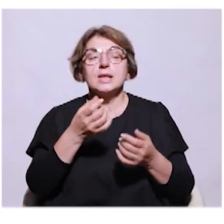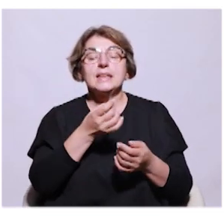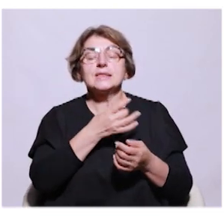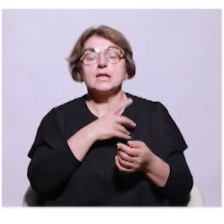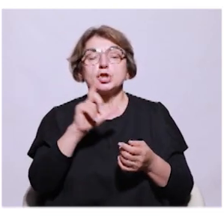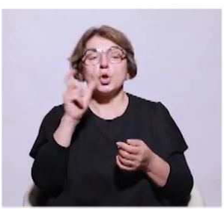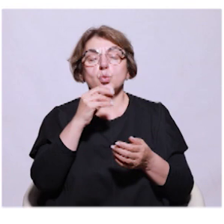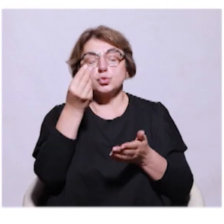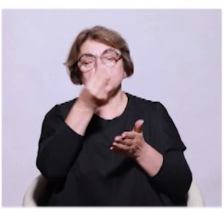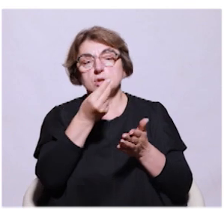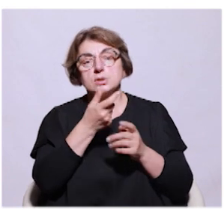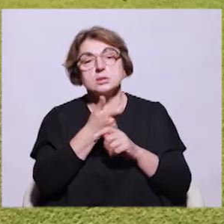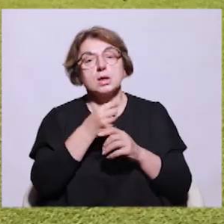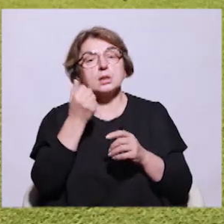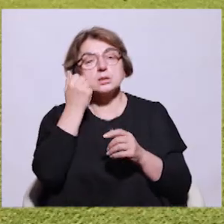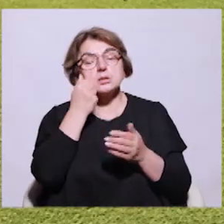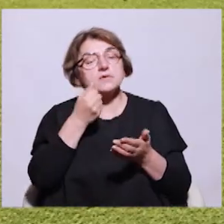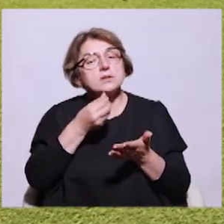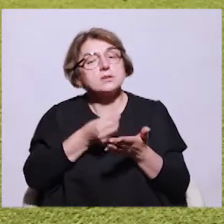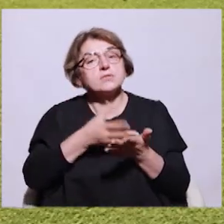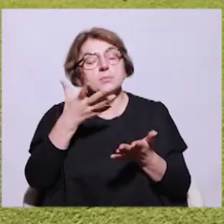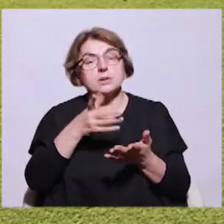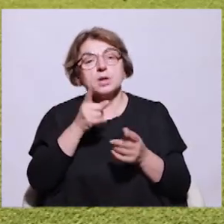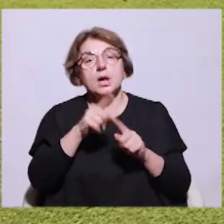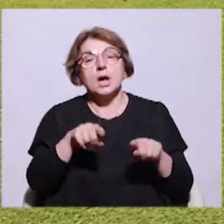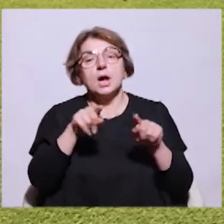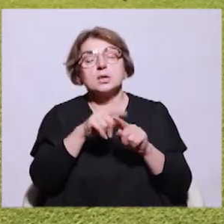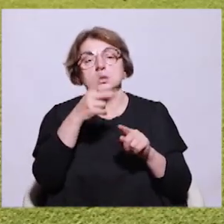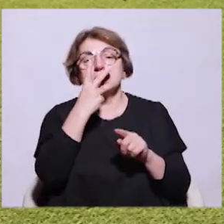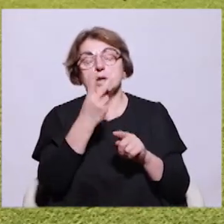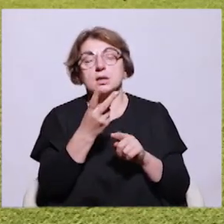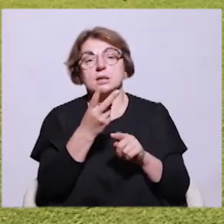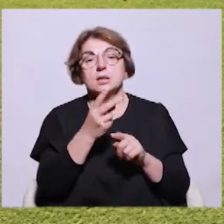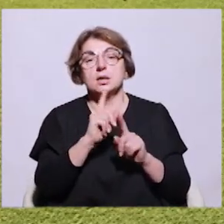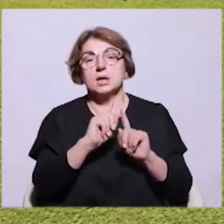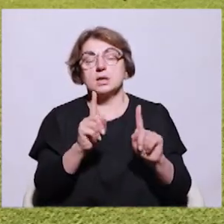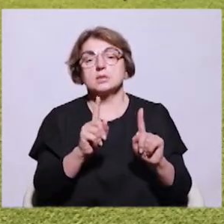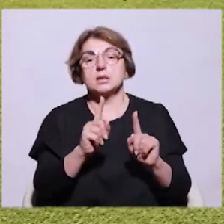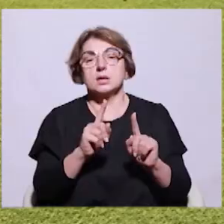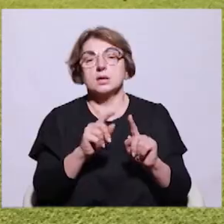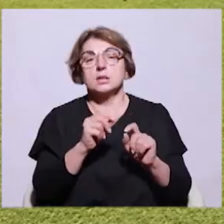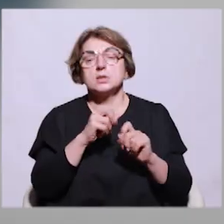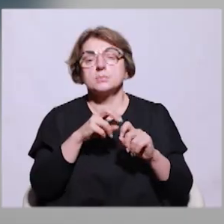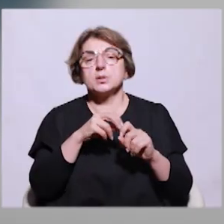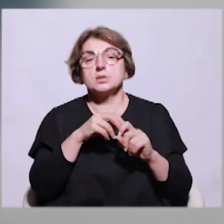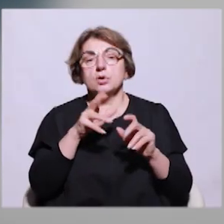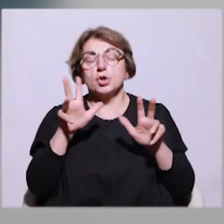ლურჯით მოხატული, რომელიც ძალიან ძვირი ღირდა. აი ესეც შეხედეთ, ტიპიური ესეთი დრაკონი,